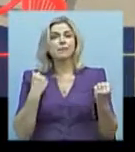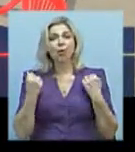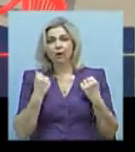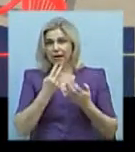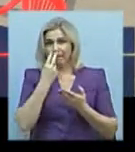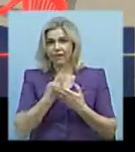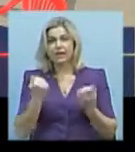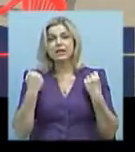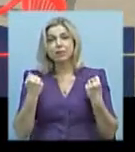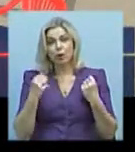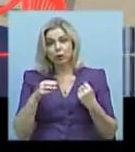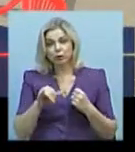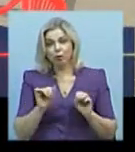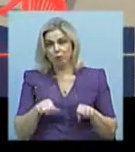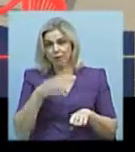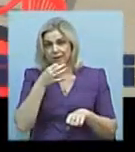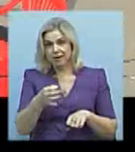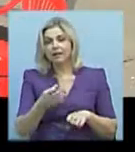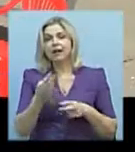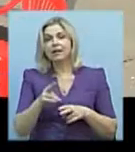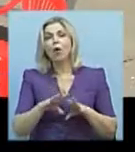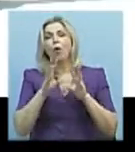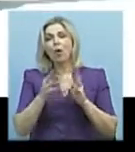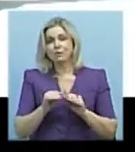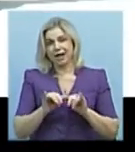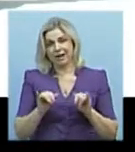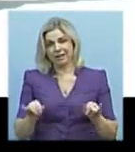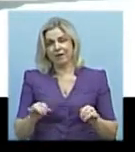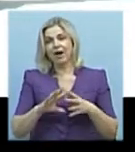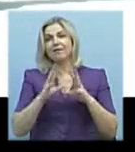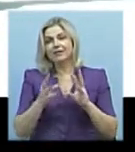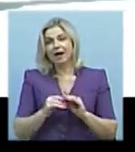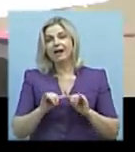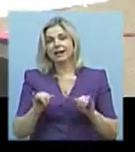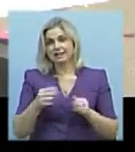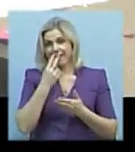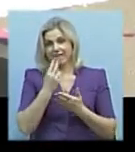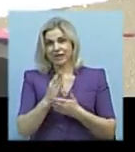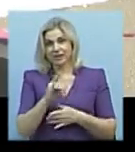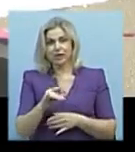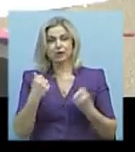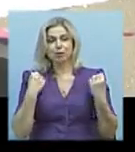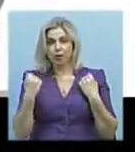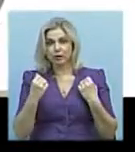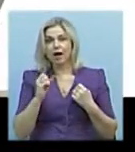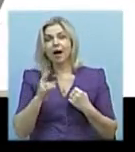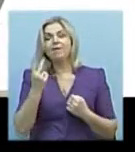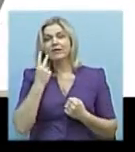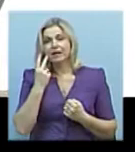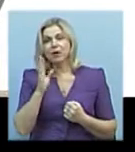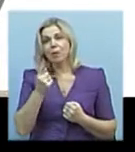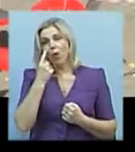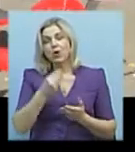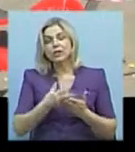види спорту, а це для общерозвиваючі, загальнорозвиваючі види спорту. Як завжди будемо оцінювати,